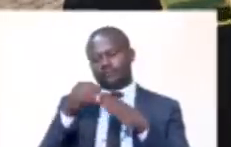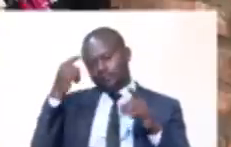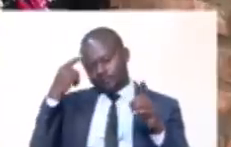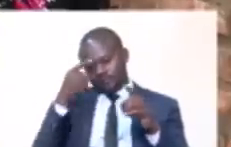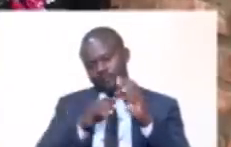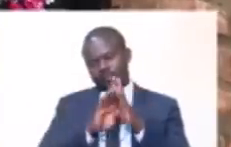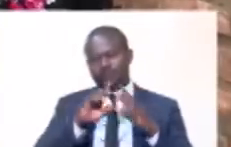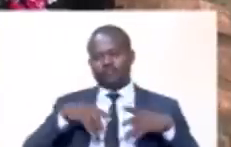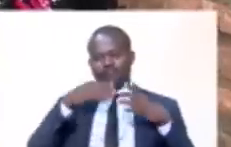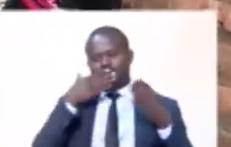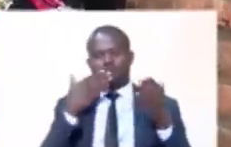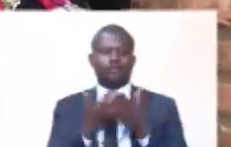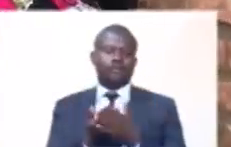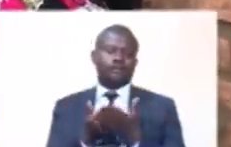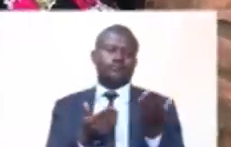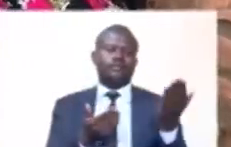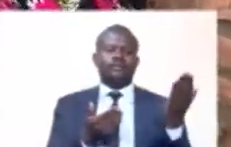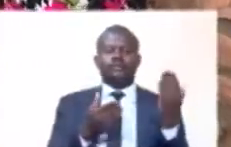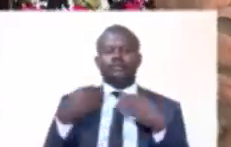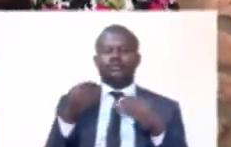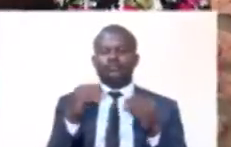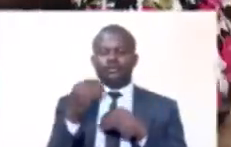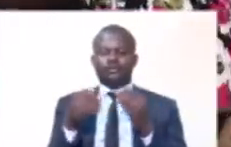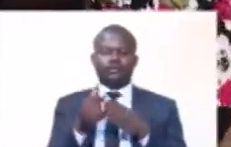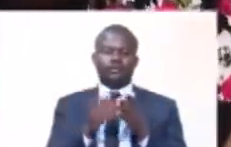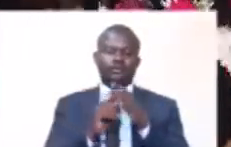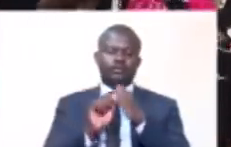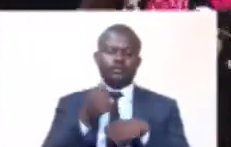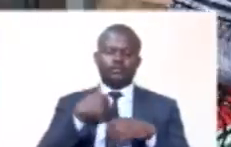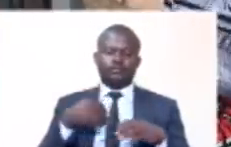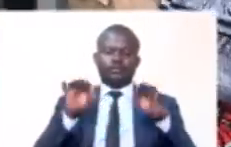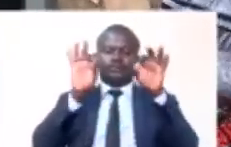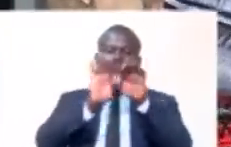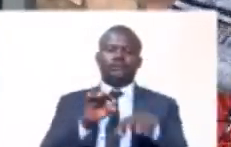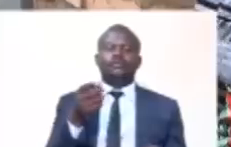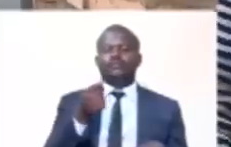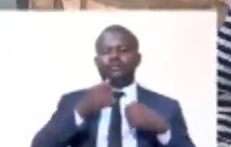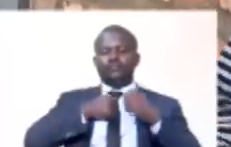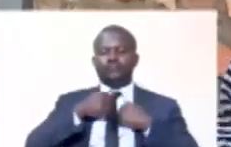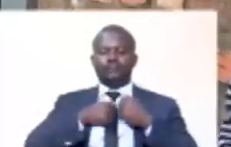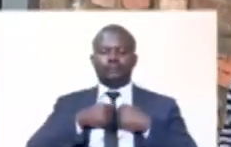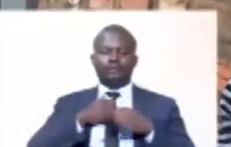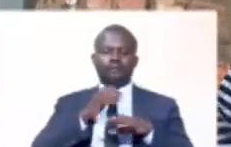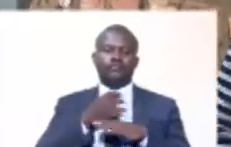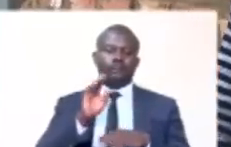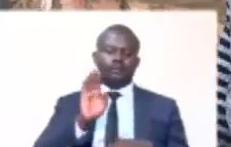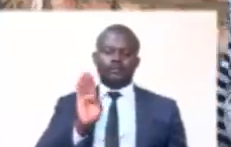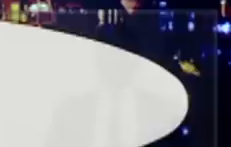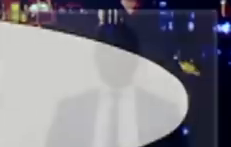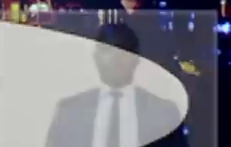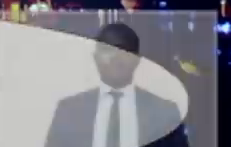iterambere ry'imibereho myiza n'ibikoresho ndetse n'ibikorwa bifite agaciro k'amafaranga y'u Rwanda akabakaba